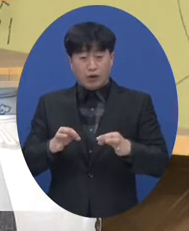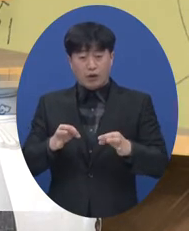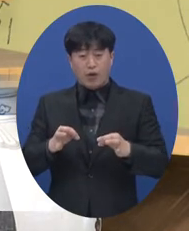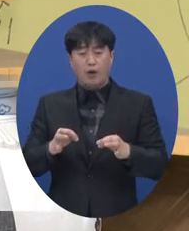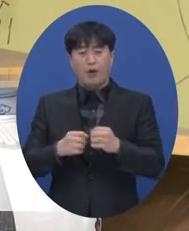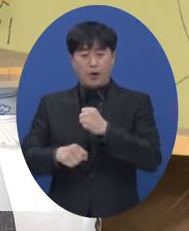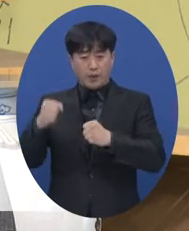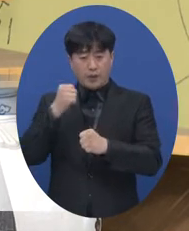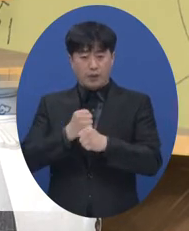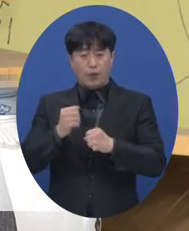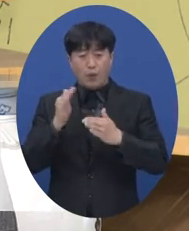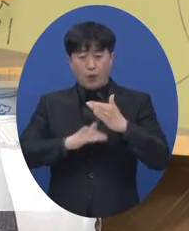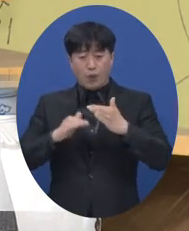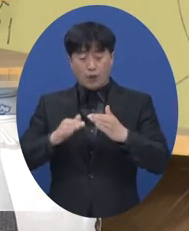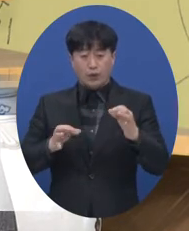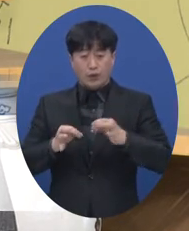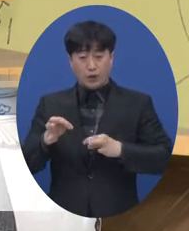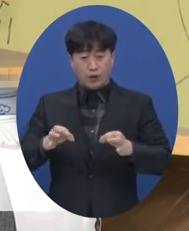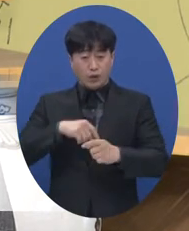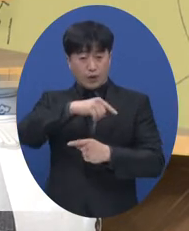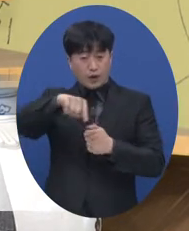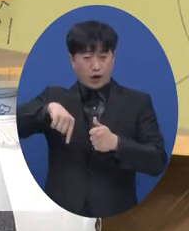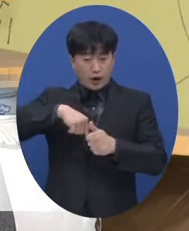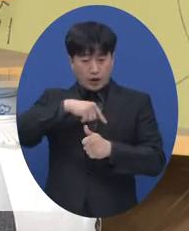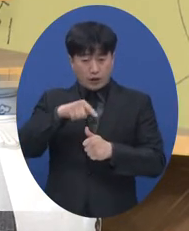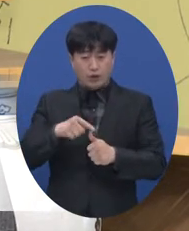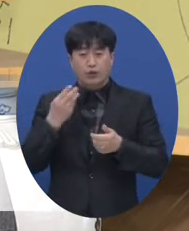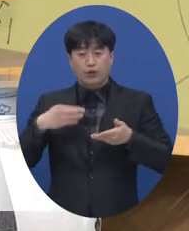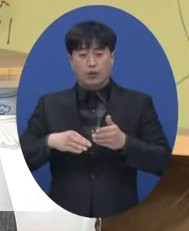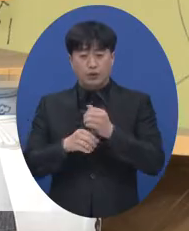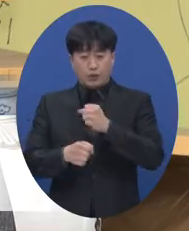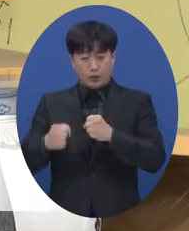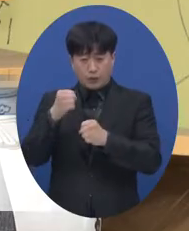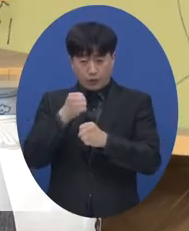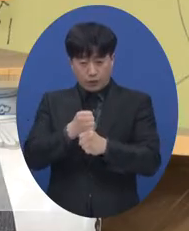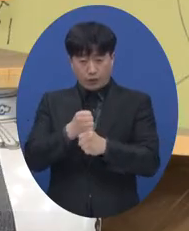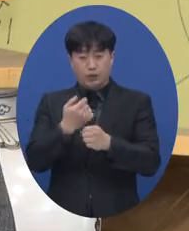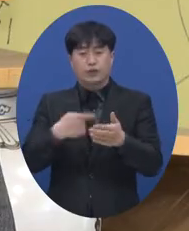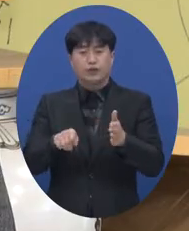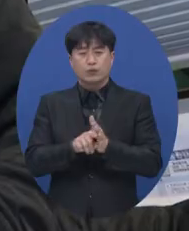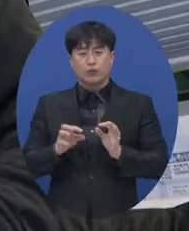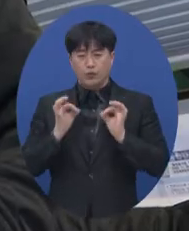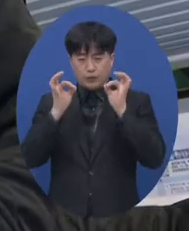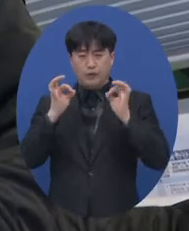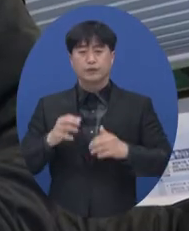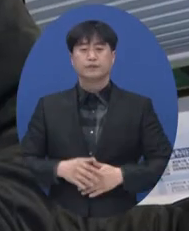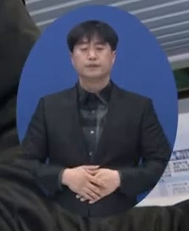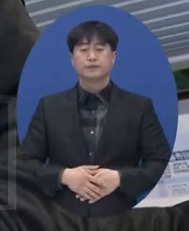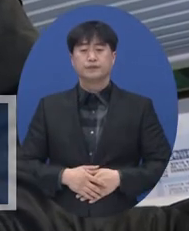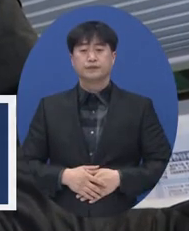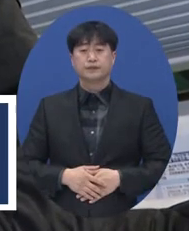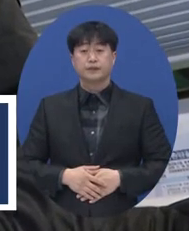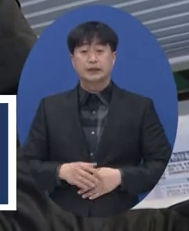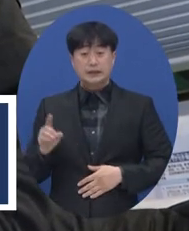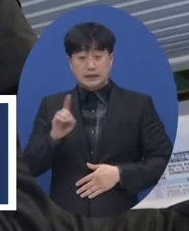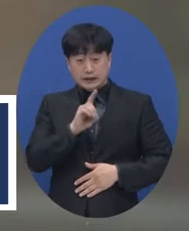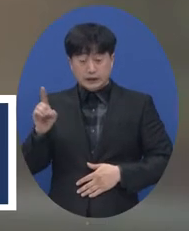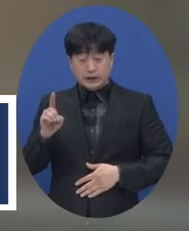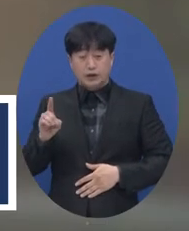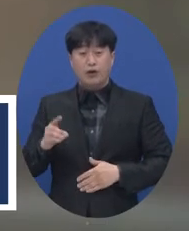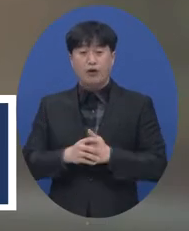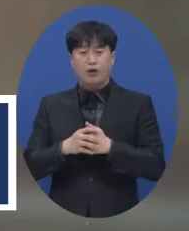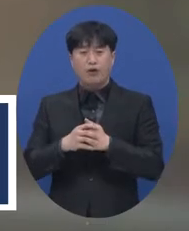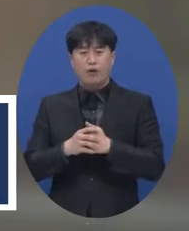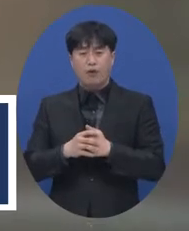공정거래 환경을 경기도의 조속히 정착될 수 있도록 저희가 적극 노력하겠습니다 디지털 플랫폼 독과 전